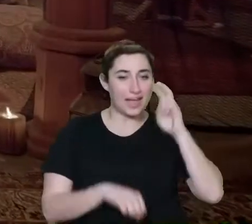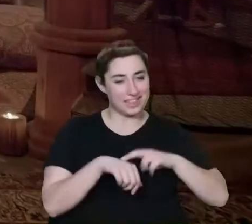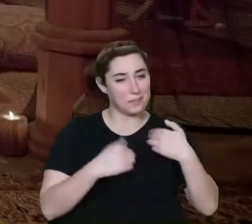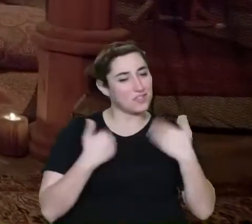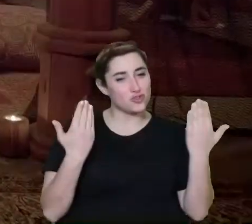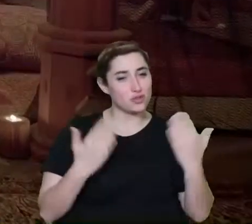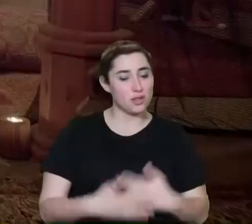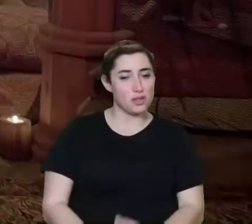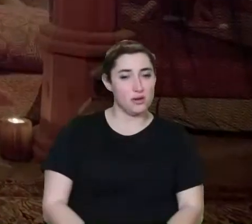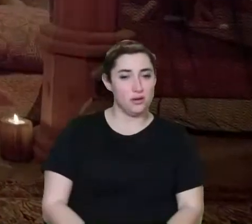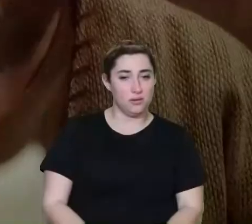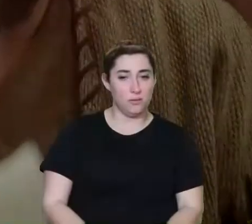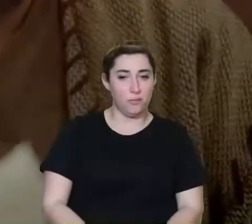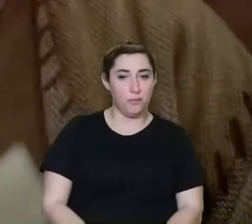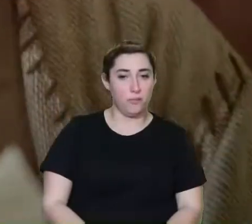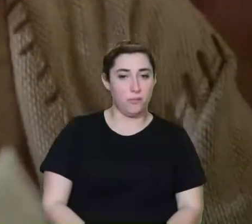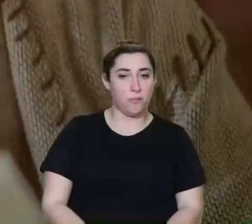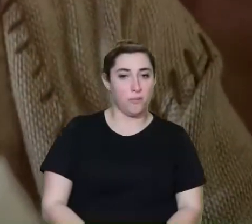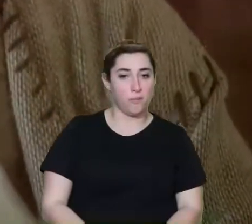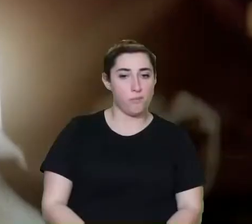Hatırladınız inşallah.